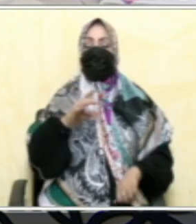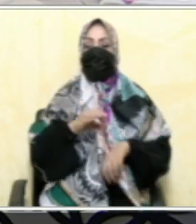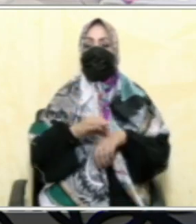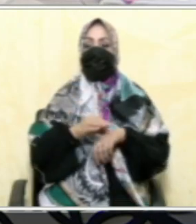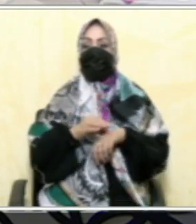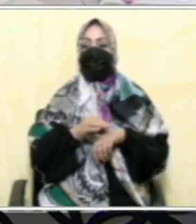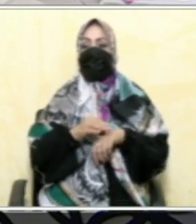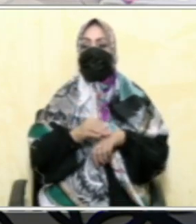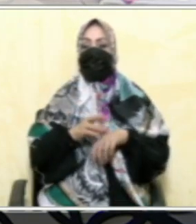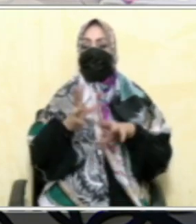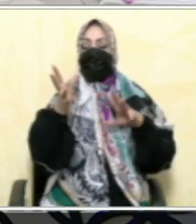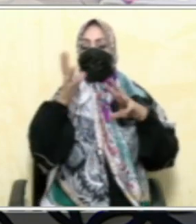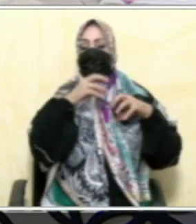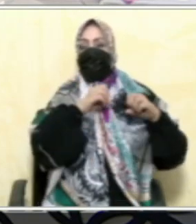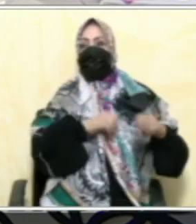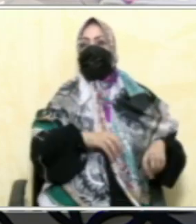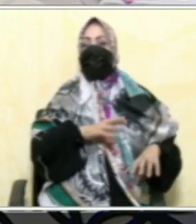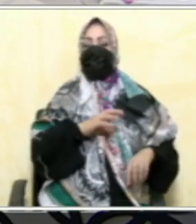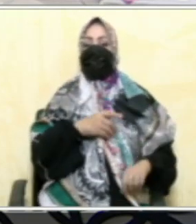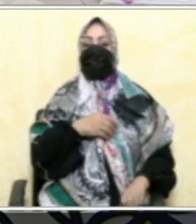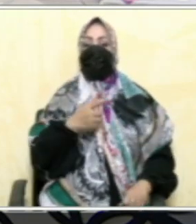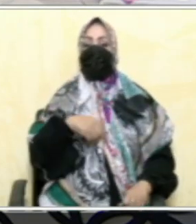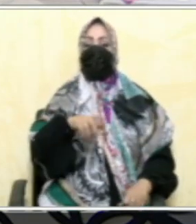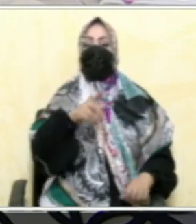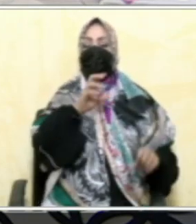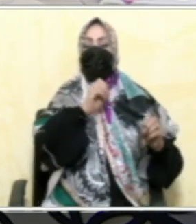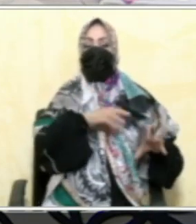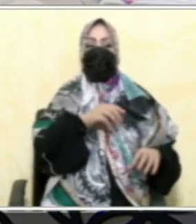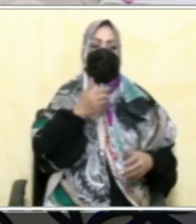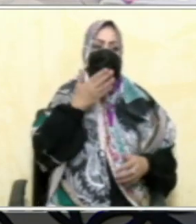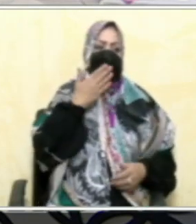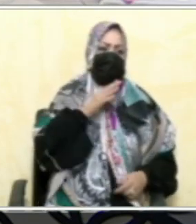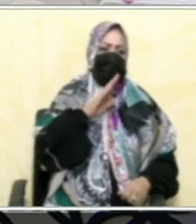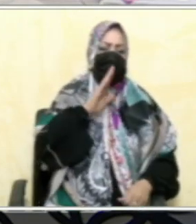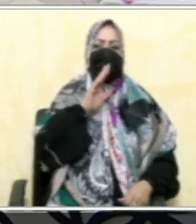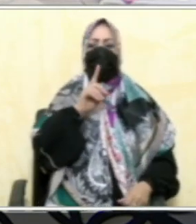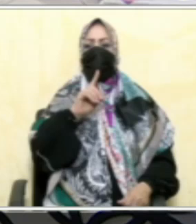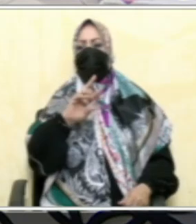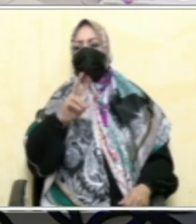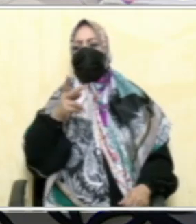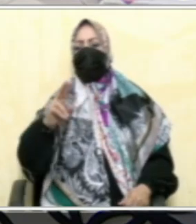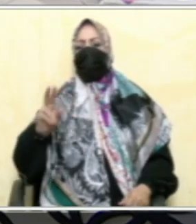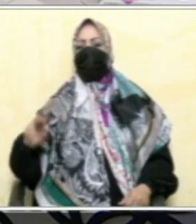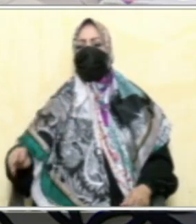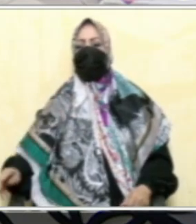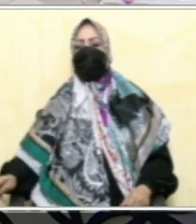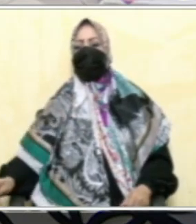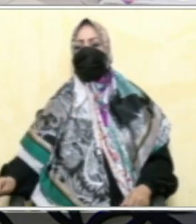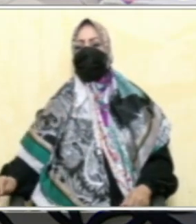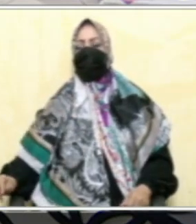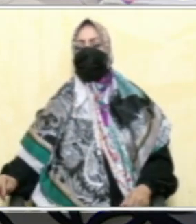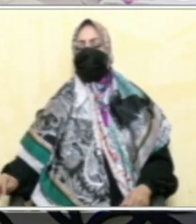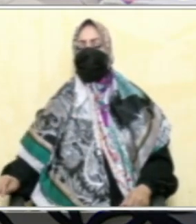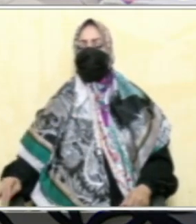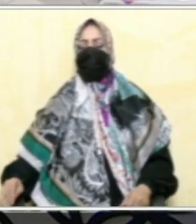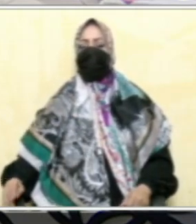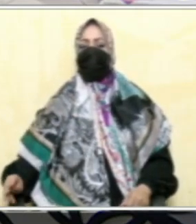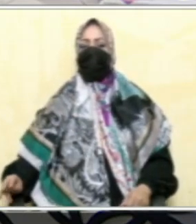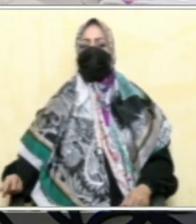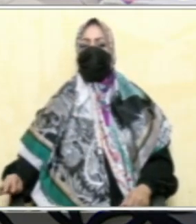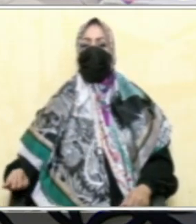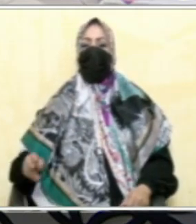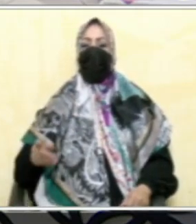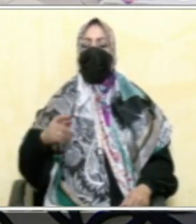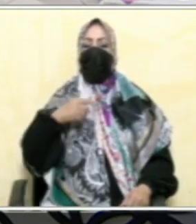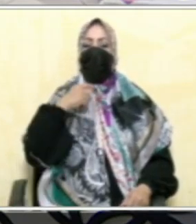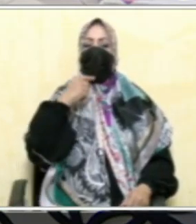ادريس باستعجال شويه عندنا. نعم. اذا النعمه الاولى نعمه الصحه. نعم. نعمه الصحه هذه هلبه. نعم. لكن هذا يستعمل